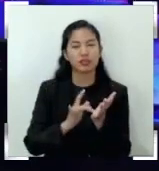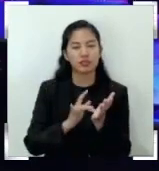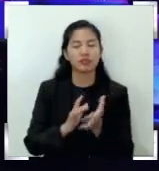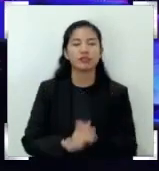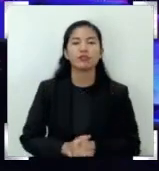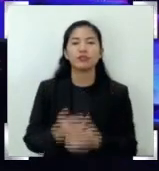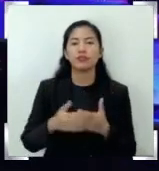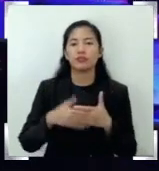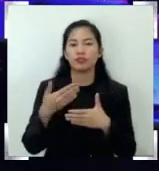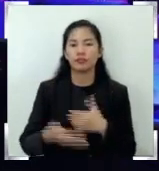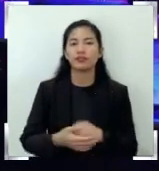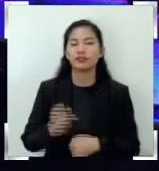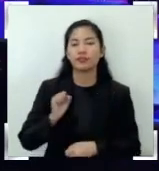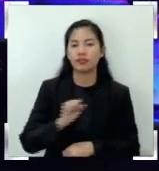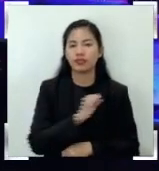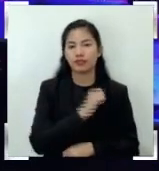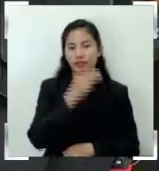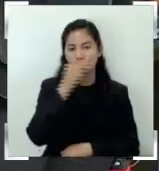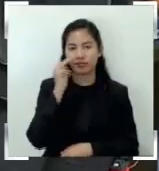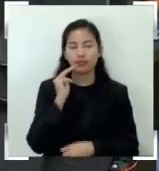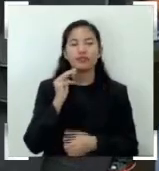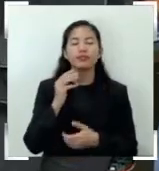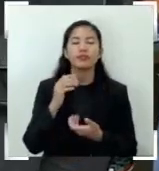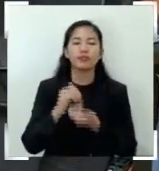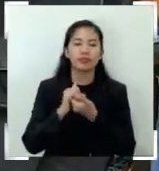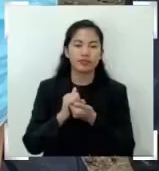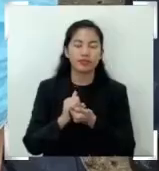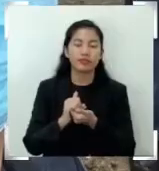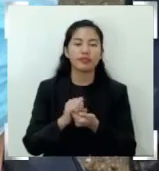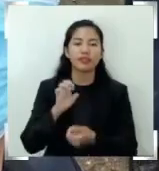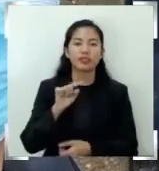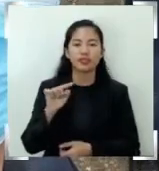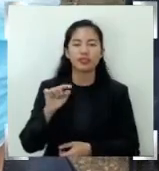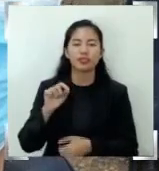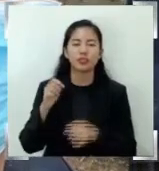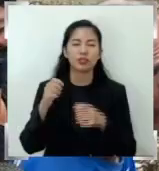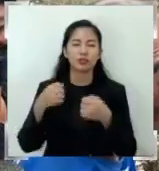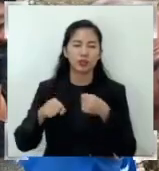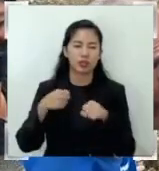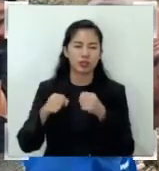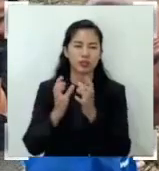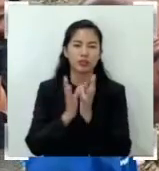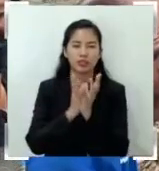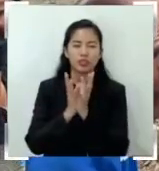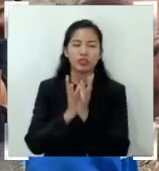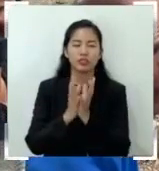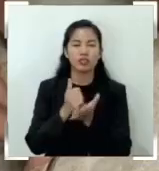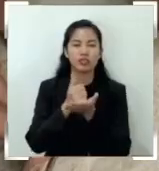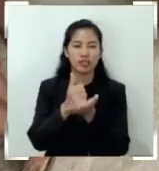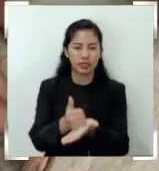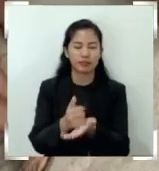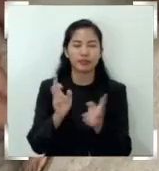Nagipagtulungan sa Senador Manny Pacquiao sa esports community sa paghahatid ng tulong sa mga sinalanta ng Bagyong Udet sa Bohol at